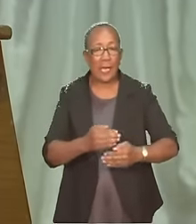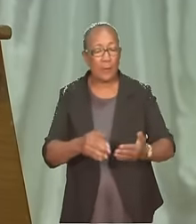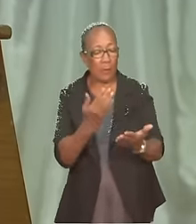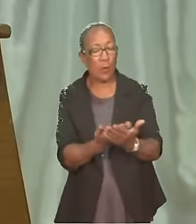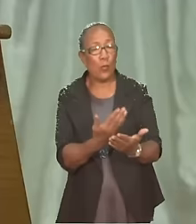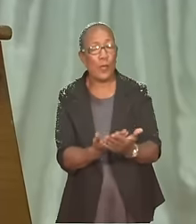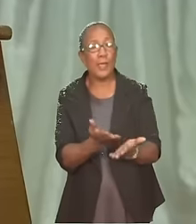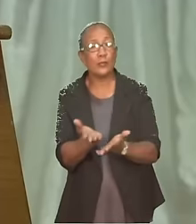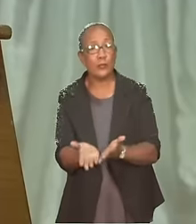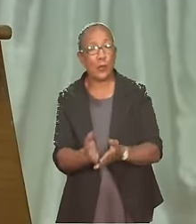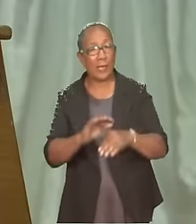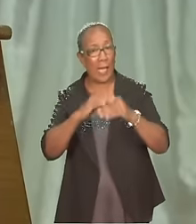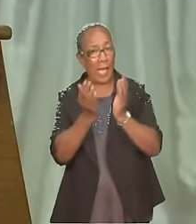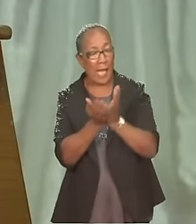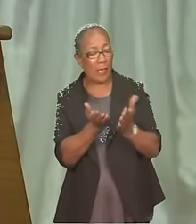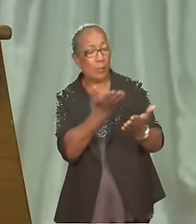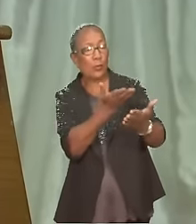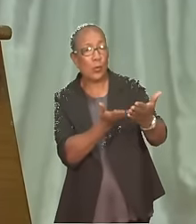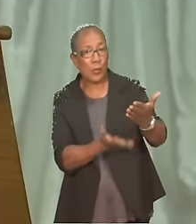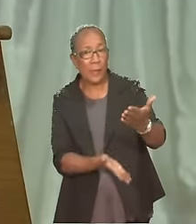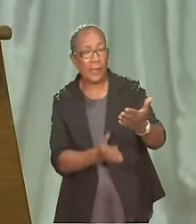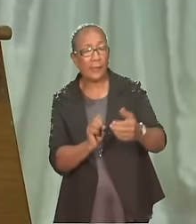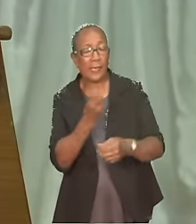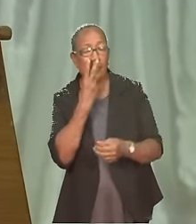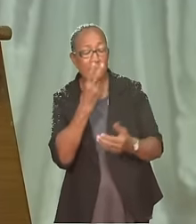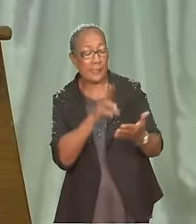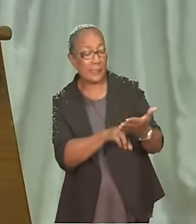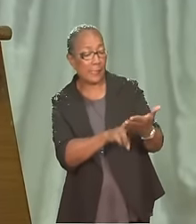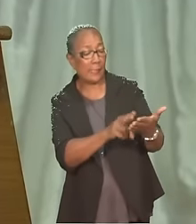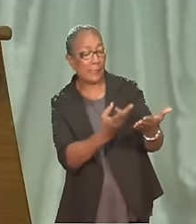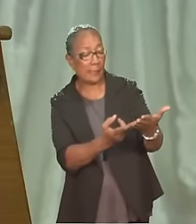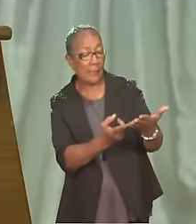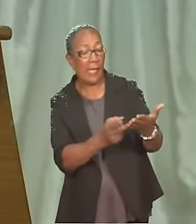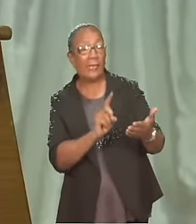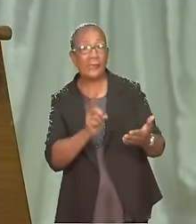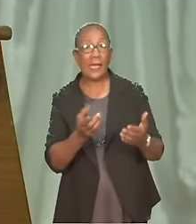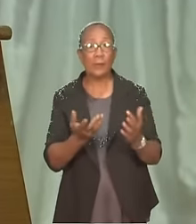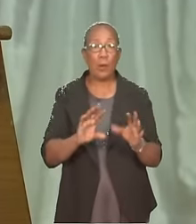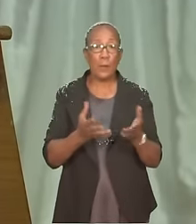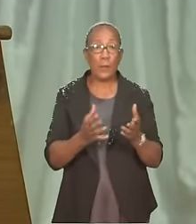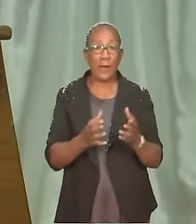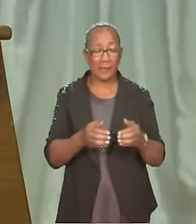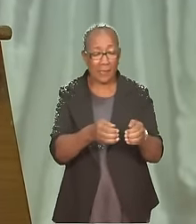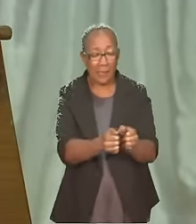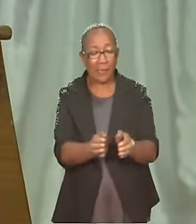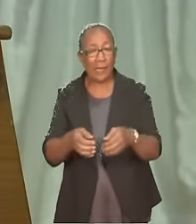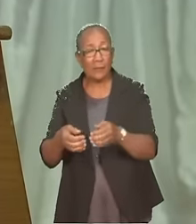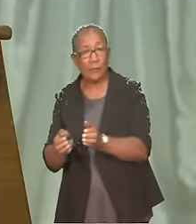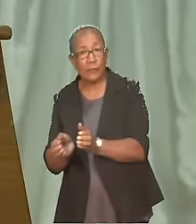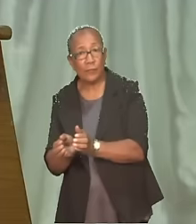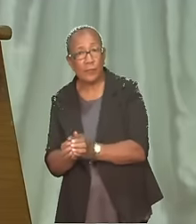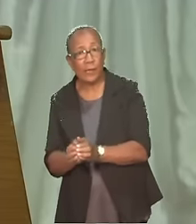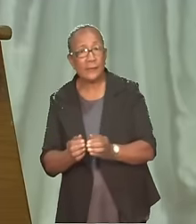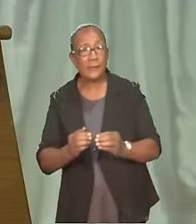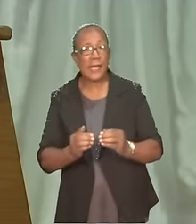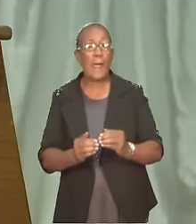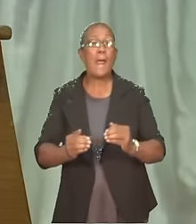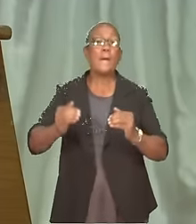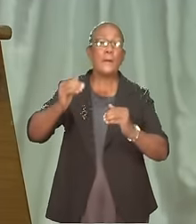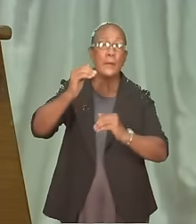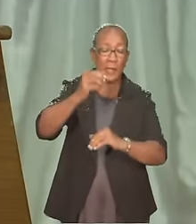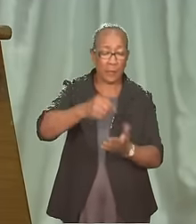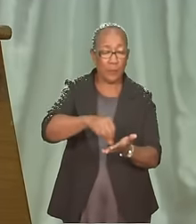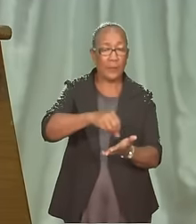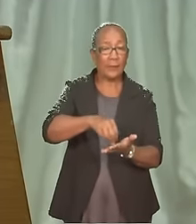bewijsstukken van me, alle documenten waaruit blijkt dat bepaalde categorieën van verbruikers meer betaald hebben